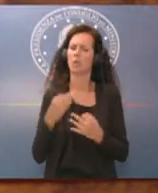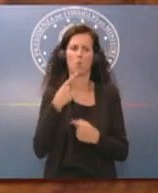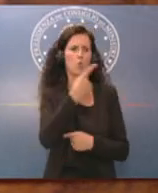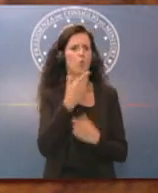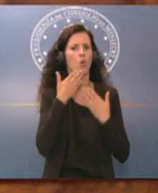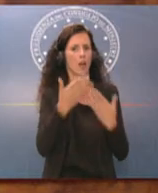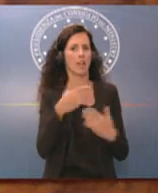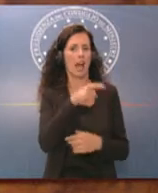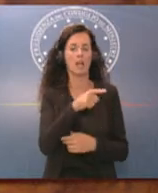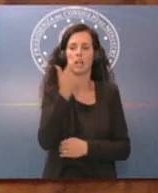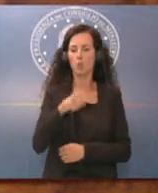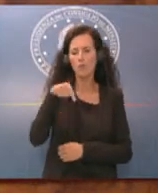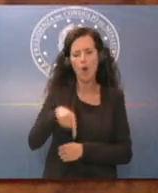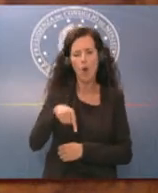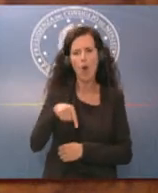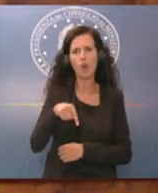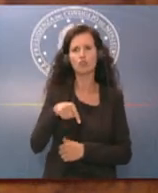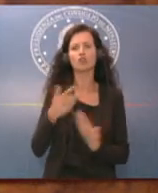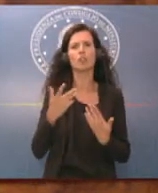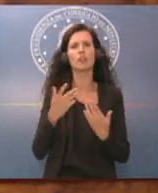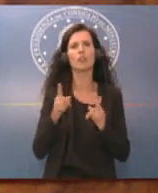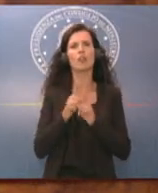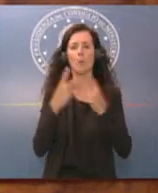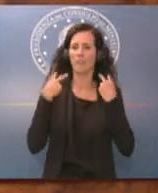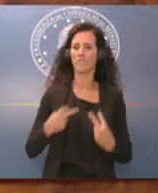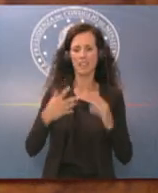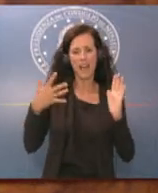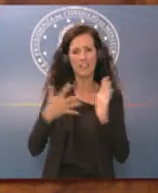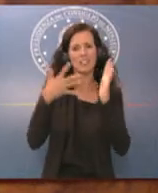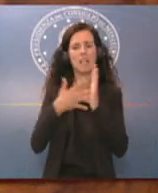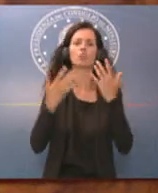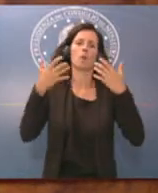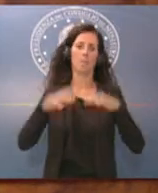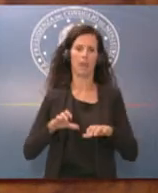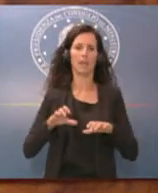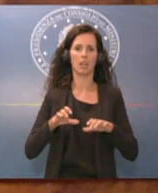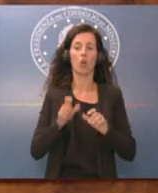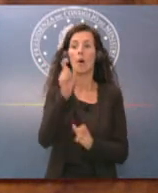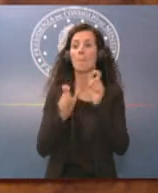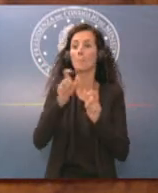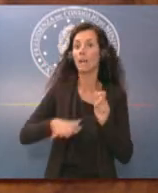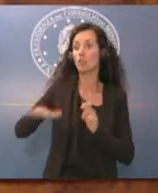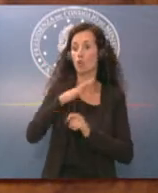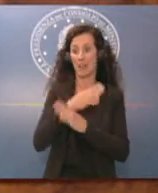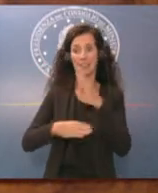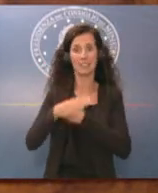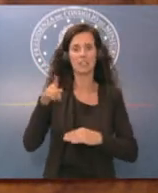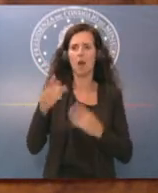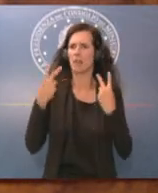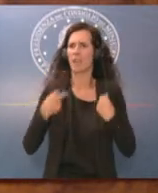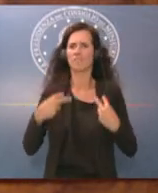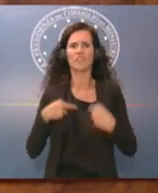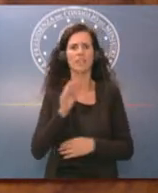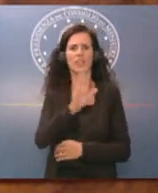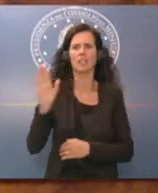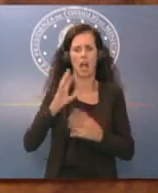oggi avere un minor disagio. Le persone con disabilità vivono delle complicazioni